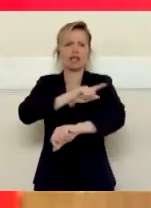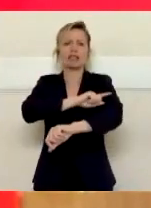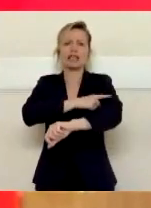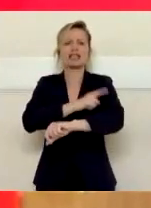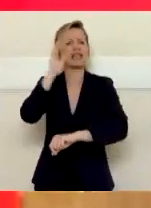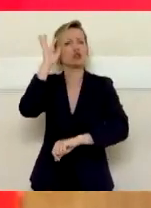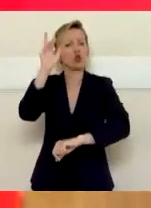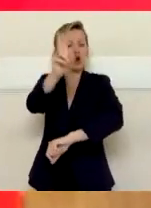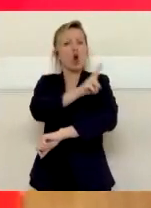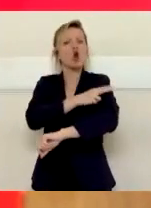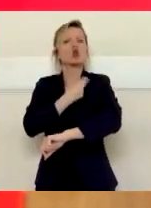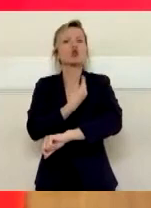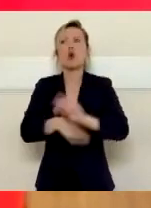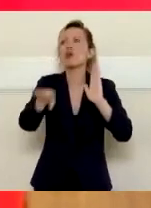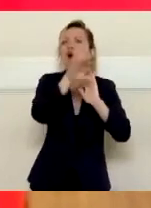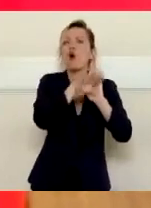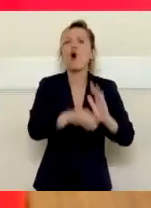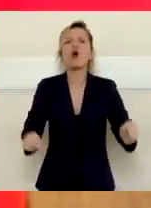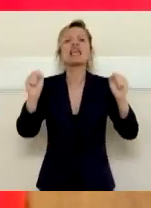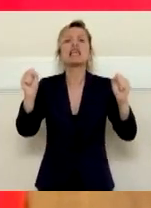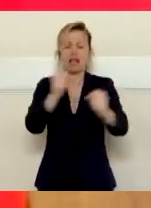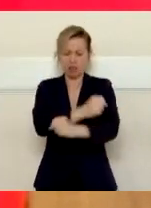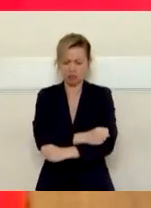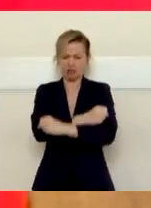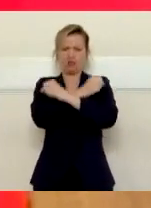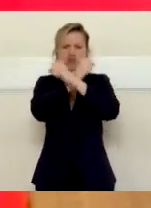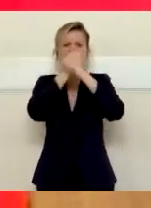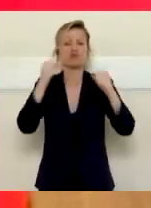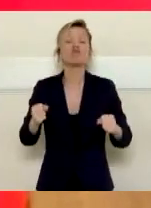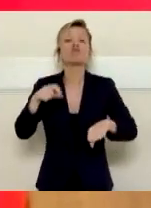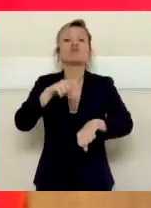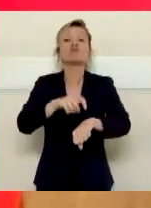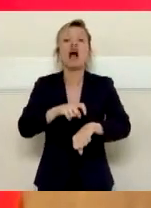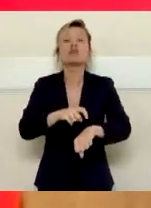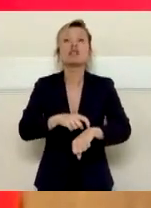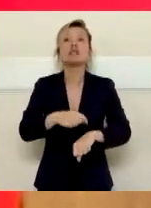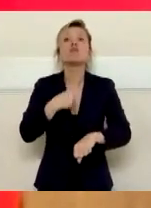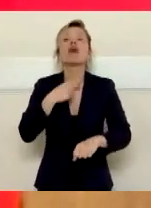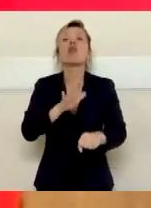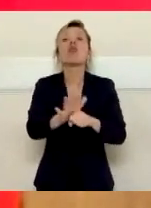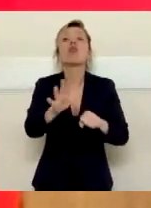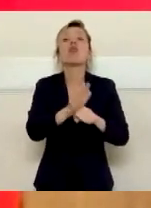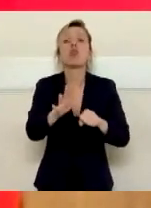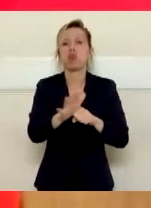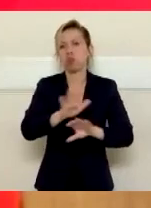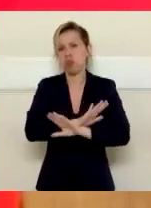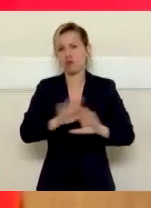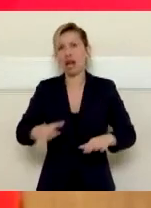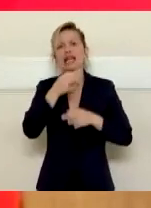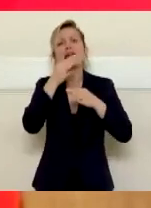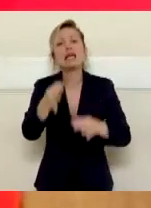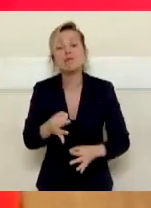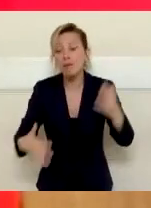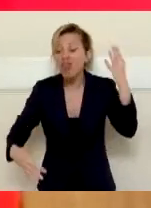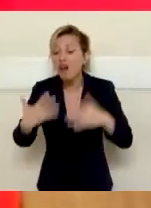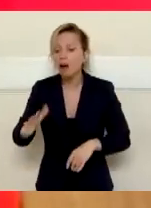του το Εθνικό Σύστημα Υγείας είναι πολύ μεγαλύτερος από αυτόν που εμείς προτείνουμε στο πρόγραμμά μας στις 15.000 προσλήψεις.